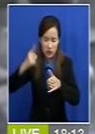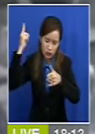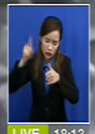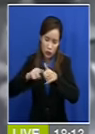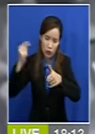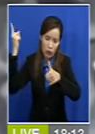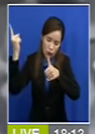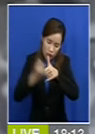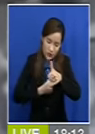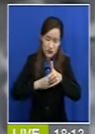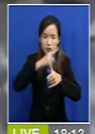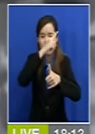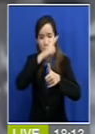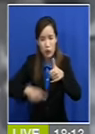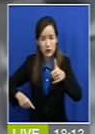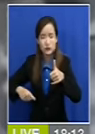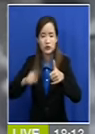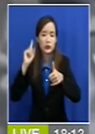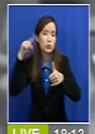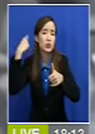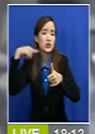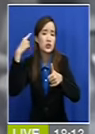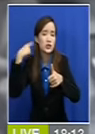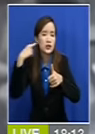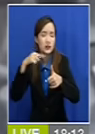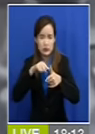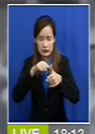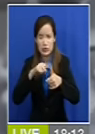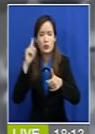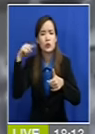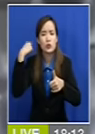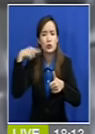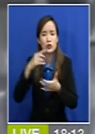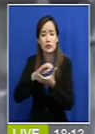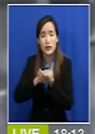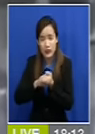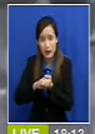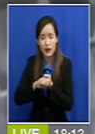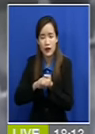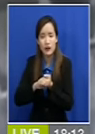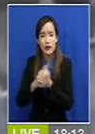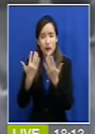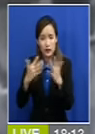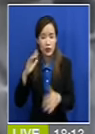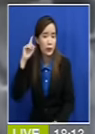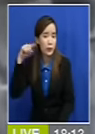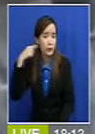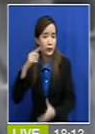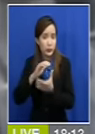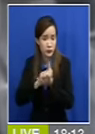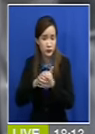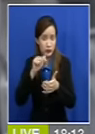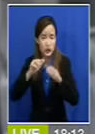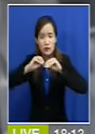ไปฟันคนนะคะเป็นผู้หญิงคนหนึ่งค่ะ คือฟันภรรยาตัวเองนะฮะ ใช่ค่ะแล้วก็ภรรยาเป็นคนเอาภาพนี้แหละไปโ